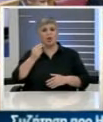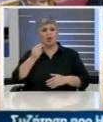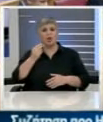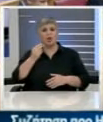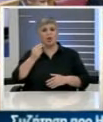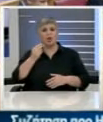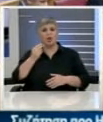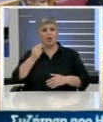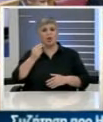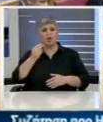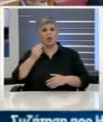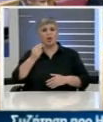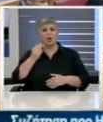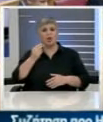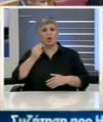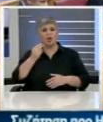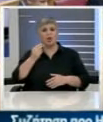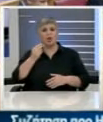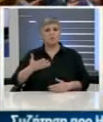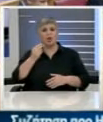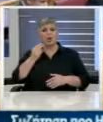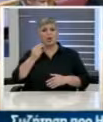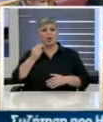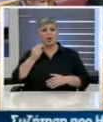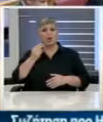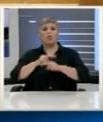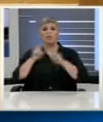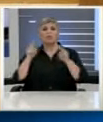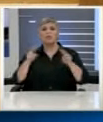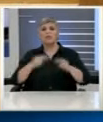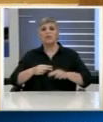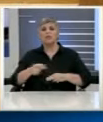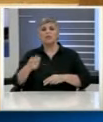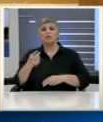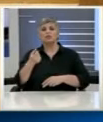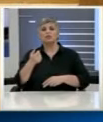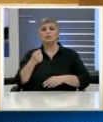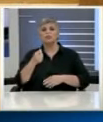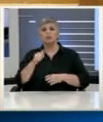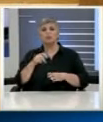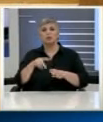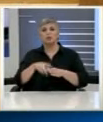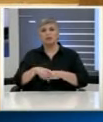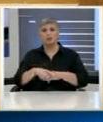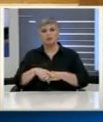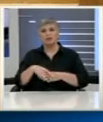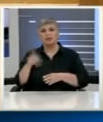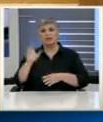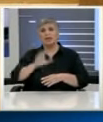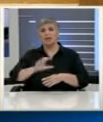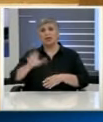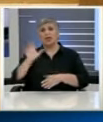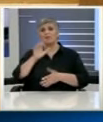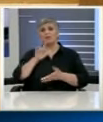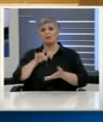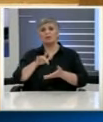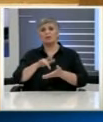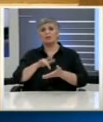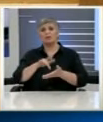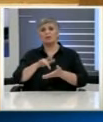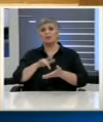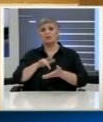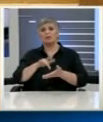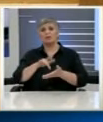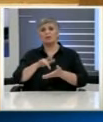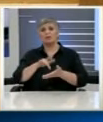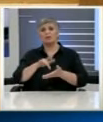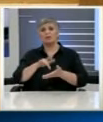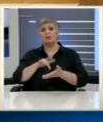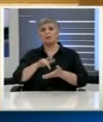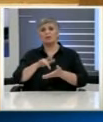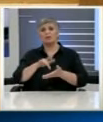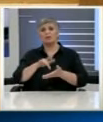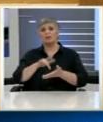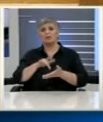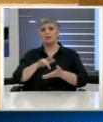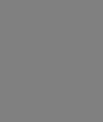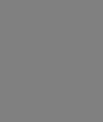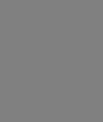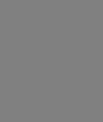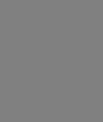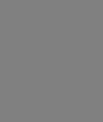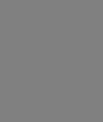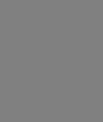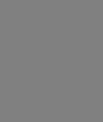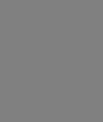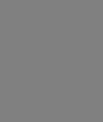που το διεθνές νομισματικό ταμείο και η ευρωπαϊκή κεντρική τράπεζα εκείνο το